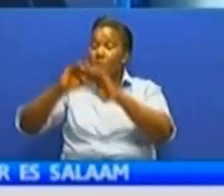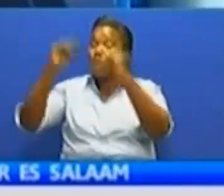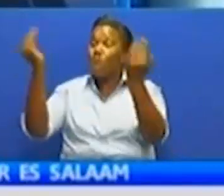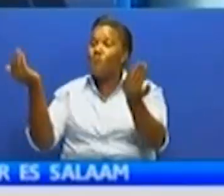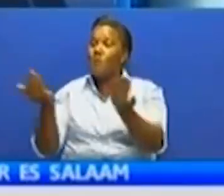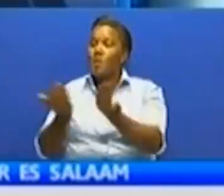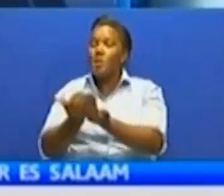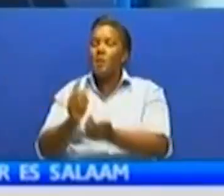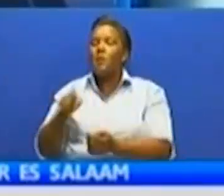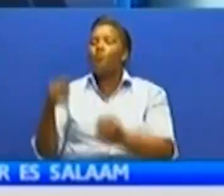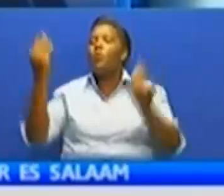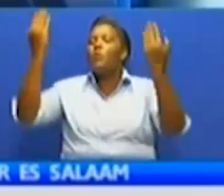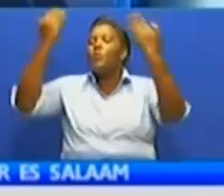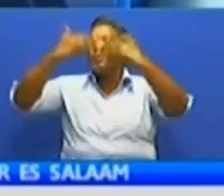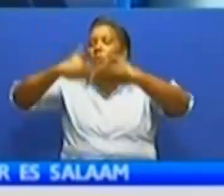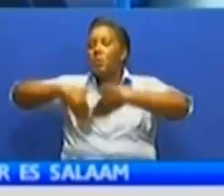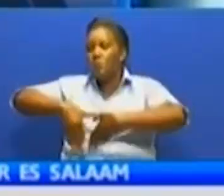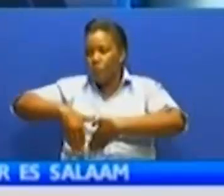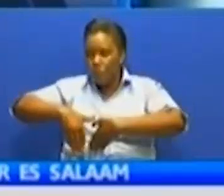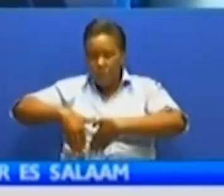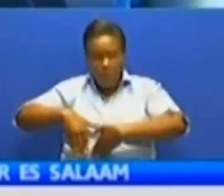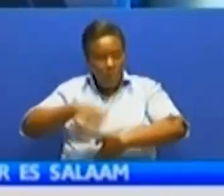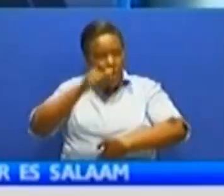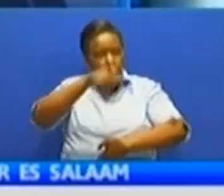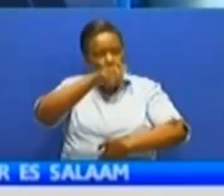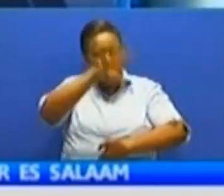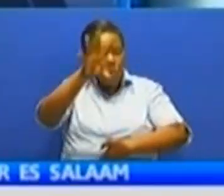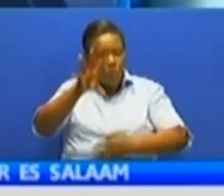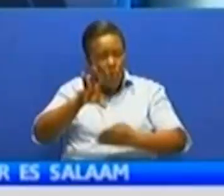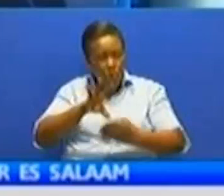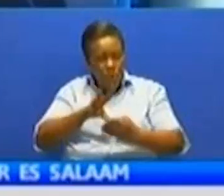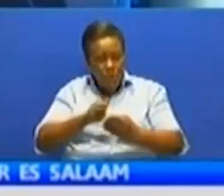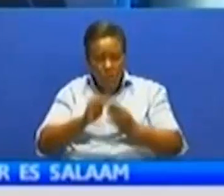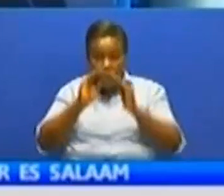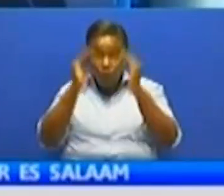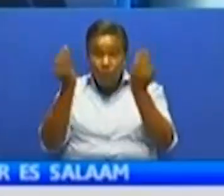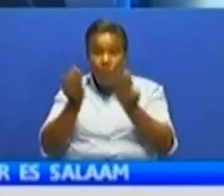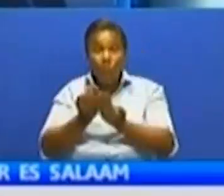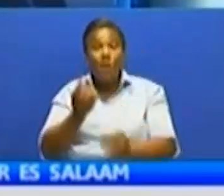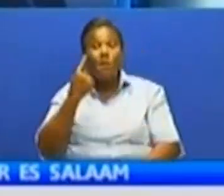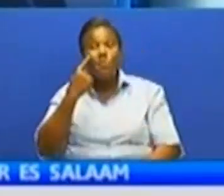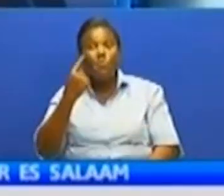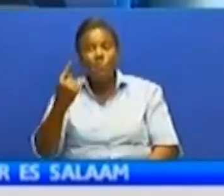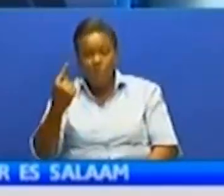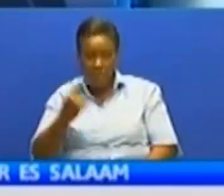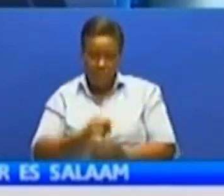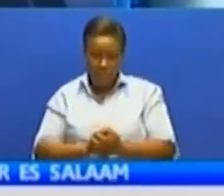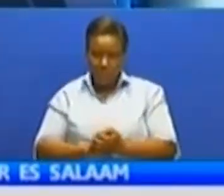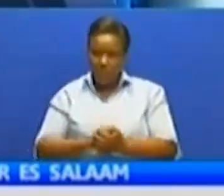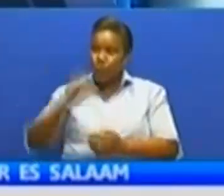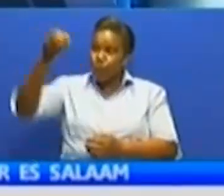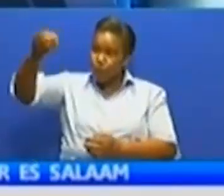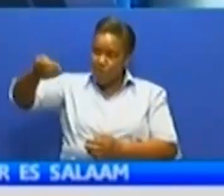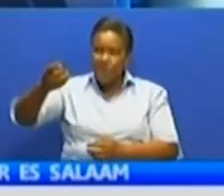Na maeneo mengi ya dunia yanaona hilo hiyo mwezi huo huo. Mm. Kwa hiyo wakati mwezi umepatwa, watu wengi sana